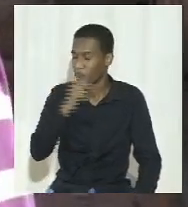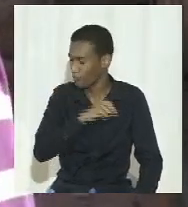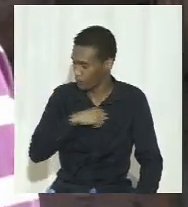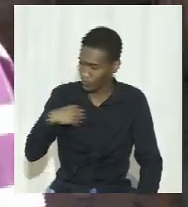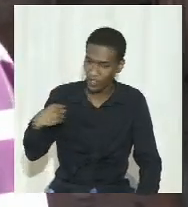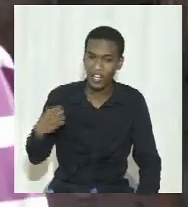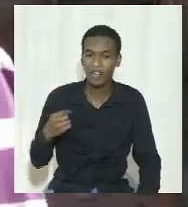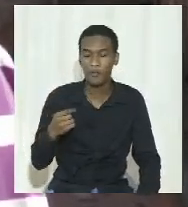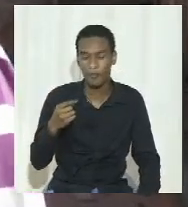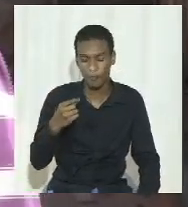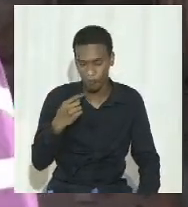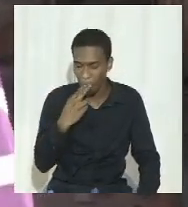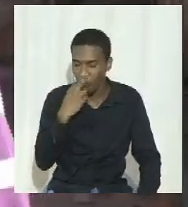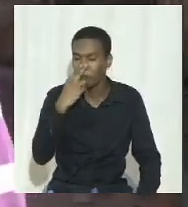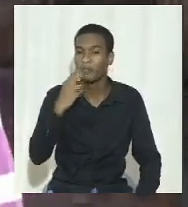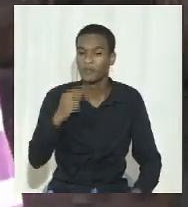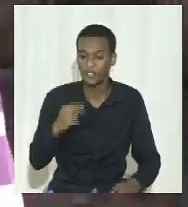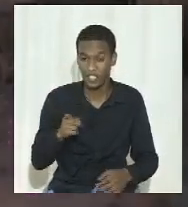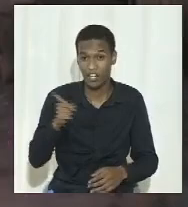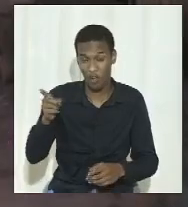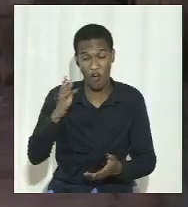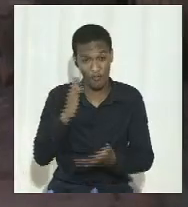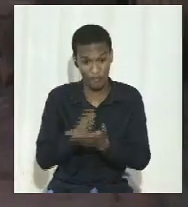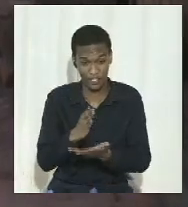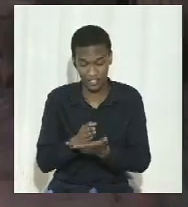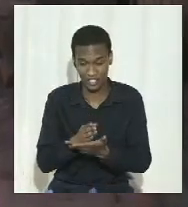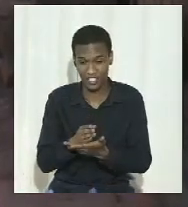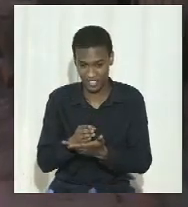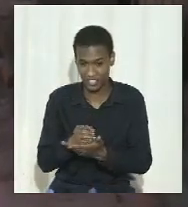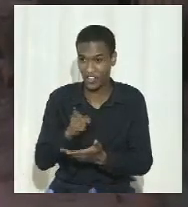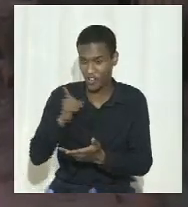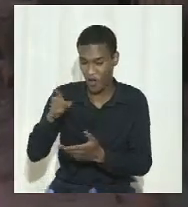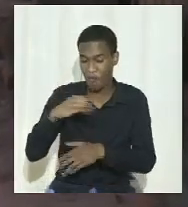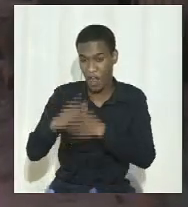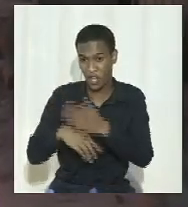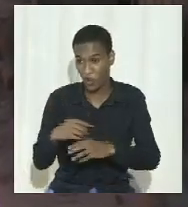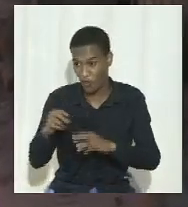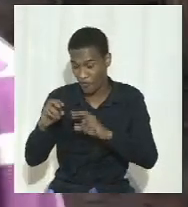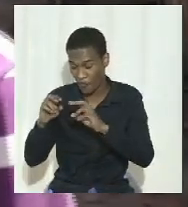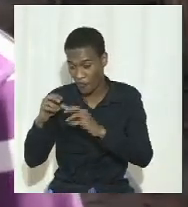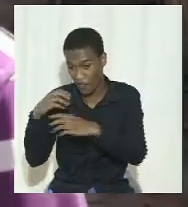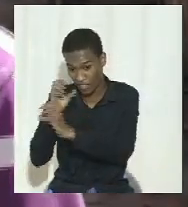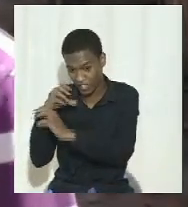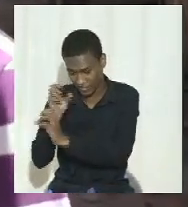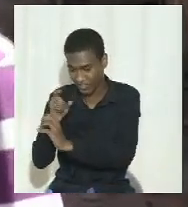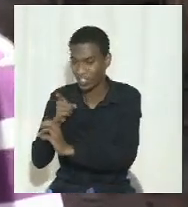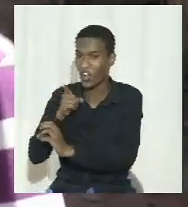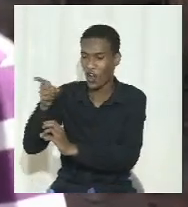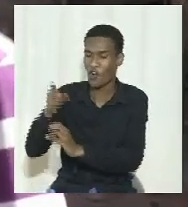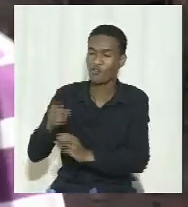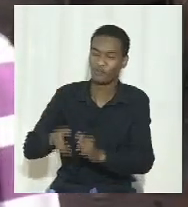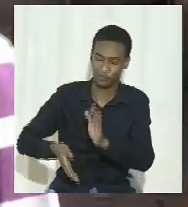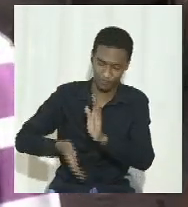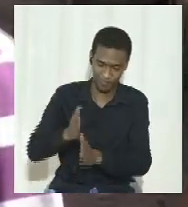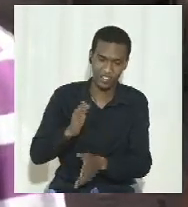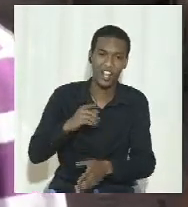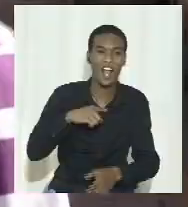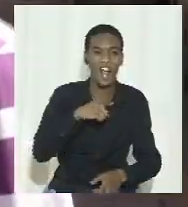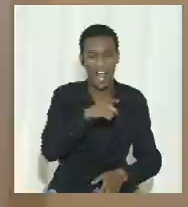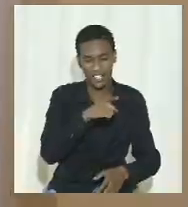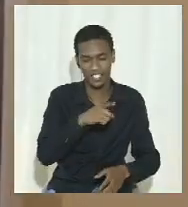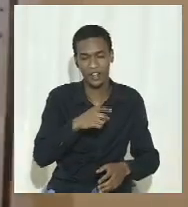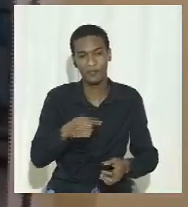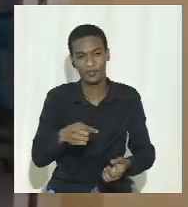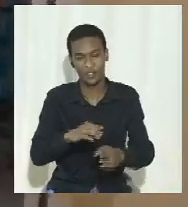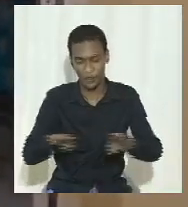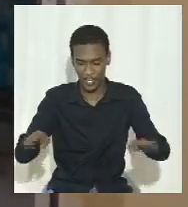aloha de nampanovana testa dia positif de tonga de tatỳ amin'ny hôpitaly. Nahafapo ny fikarakarana tato amin'ny